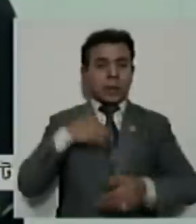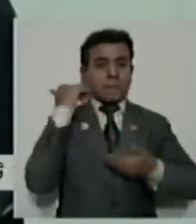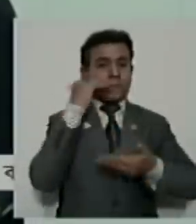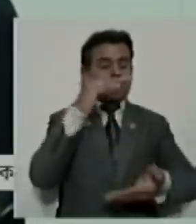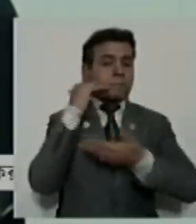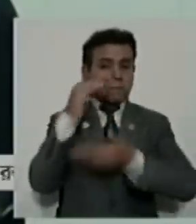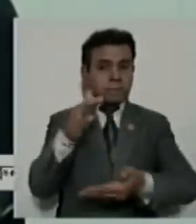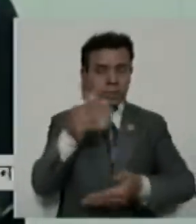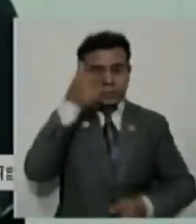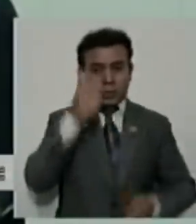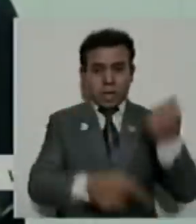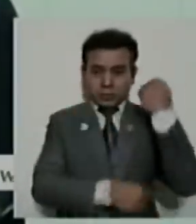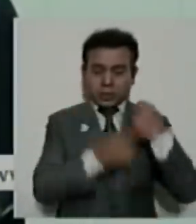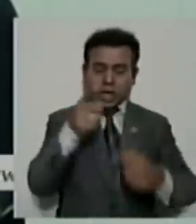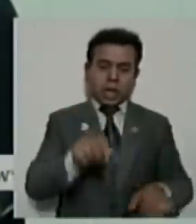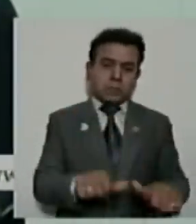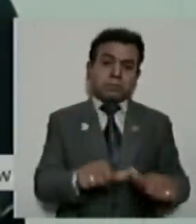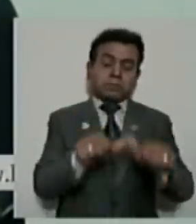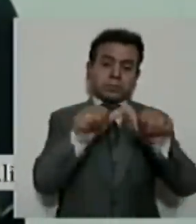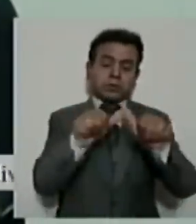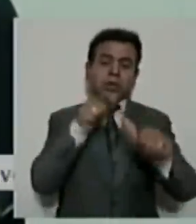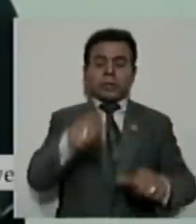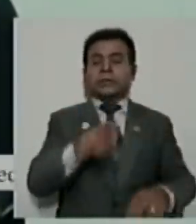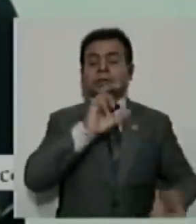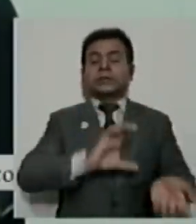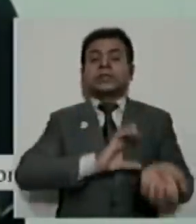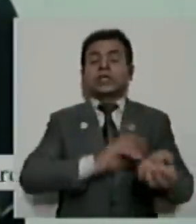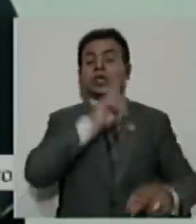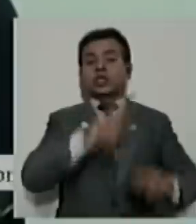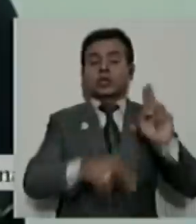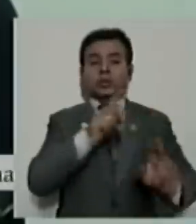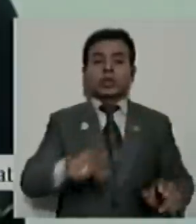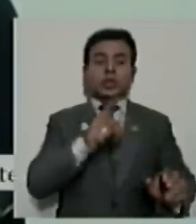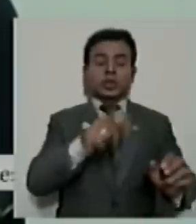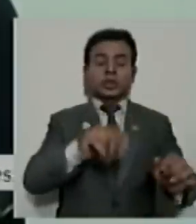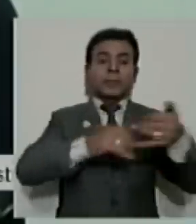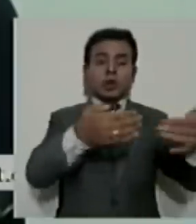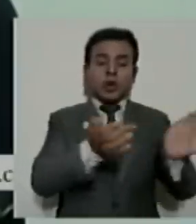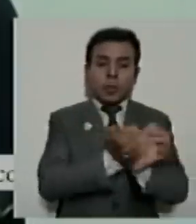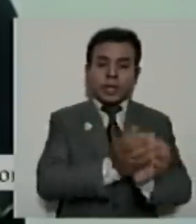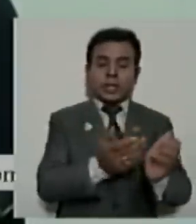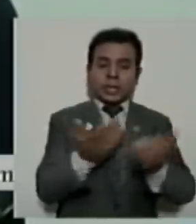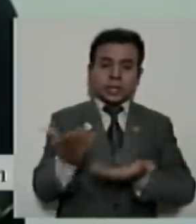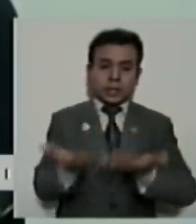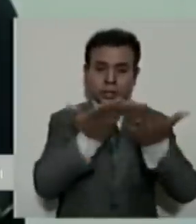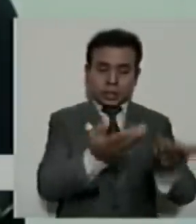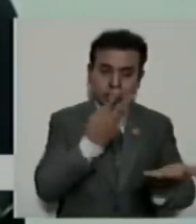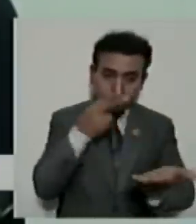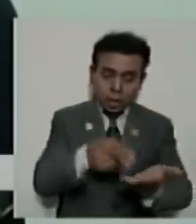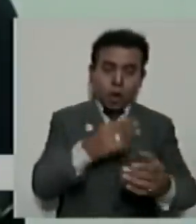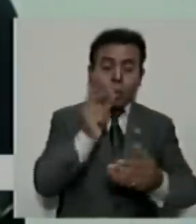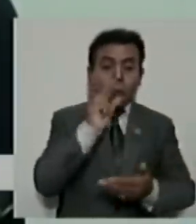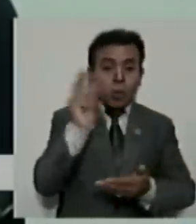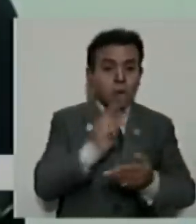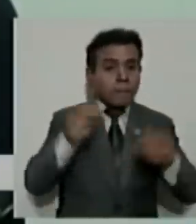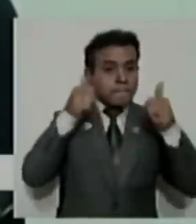উদ্যোগের সাথে বলতে চাচ্ছি যে দেশের বিভিন্ন স্তরের হাসপাতালে CMSD-র বাইরেও পরিচালক এবং তত্ত্বাবধায়ক বৃন্দ